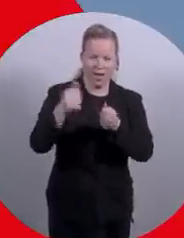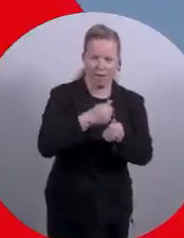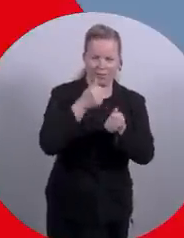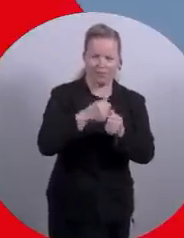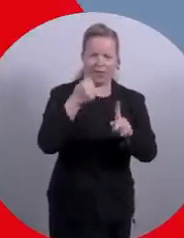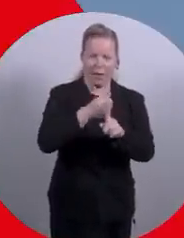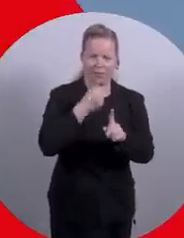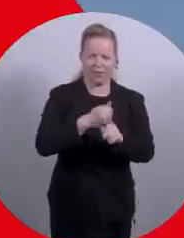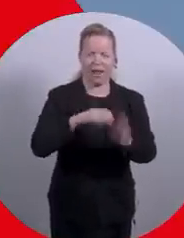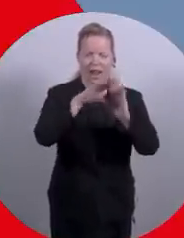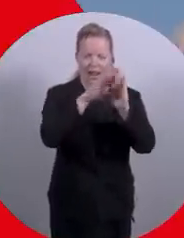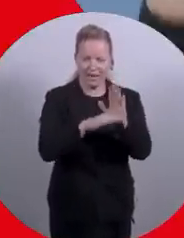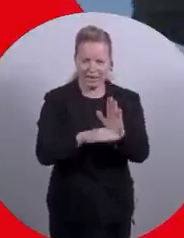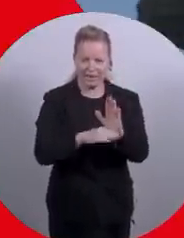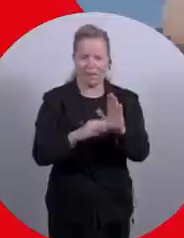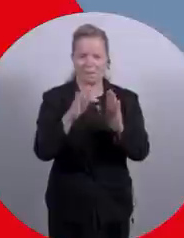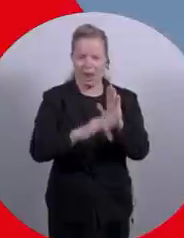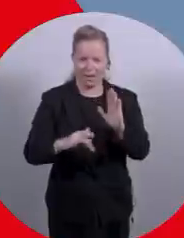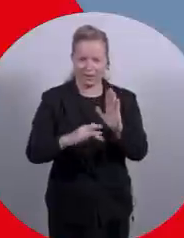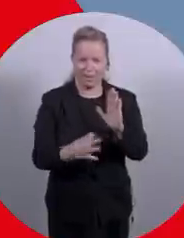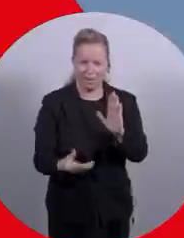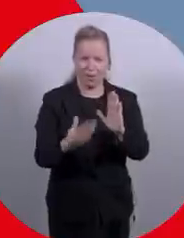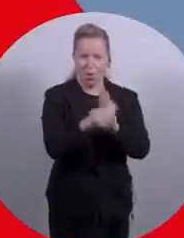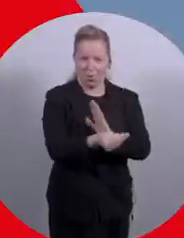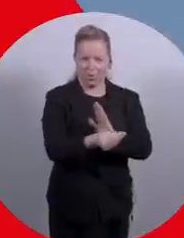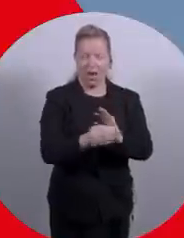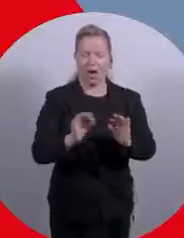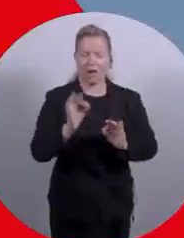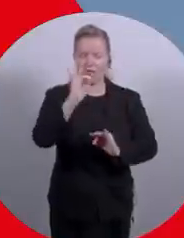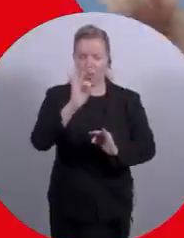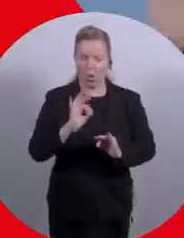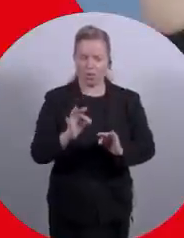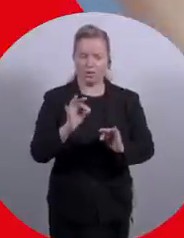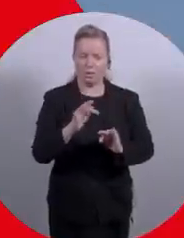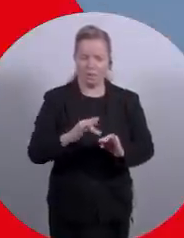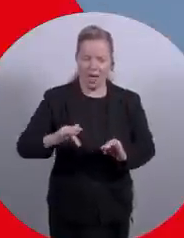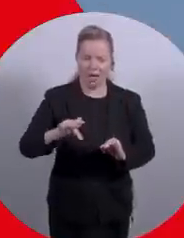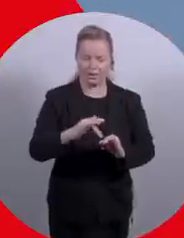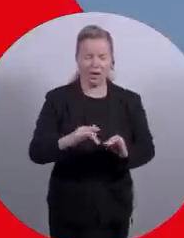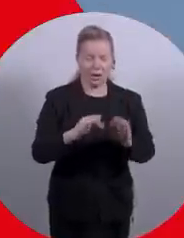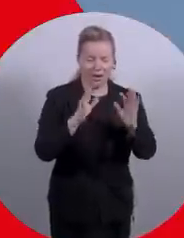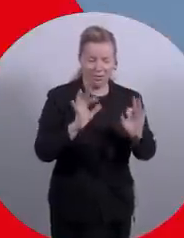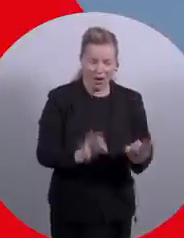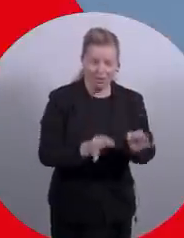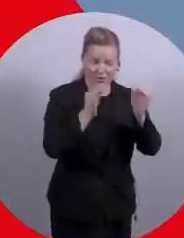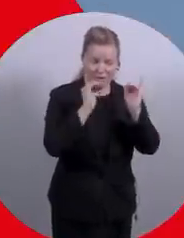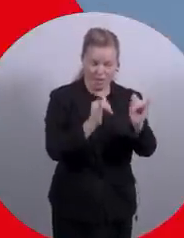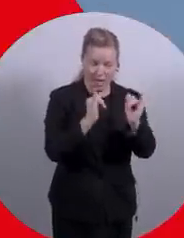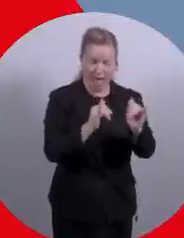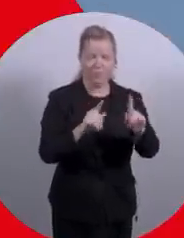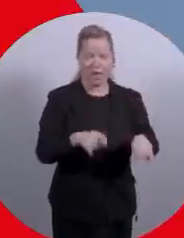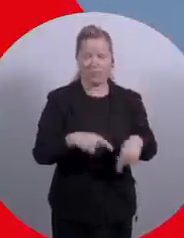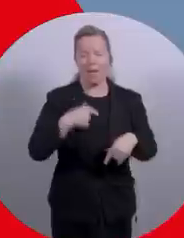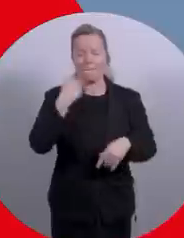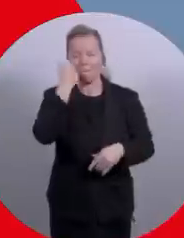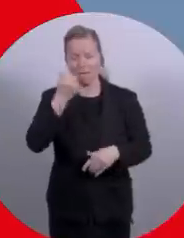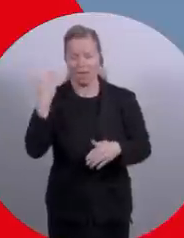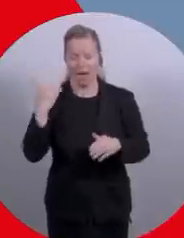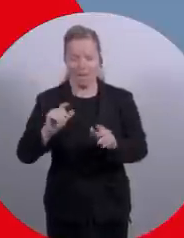und der die Quote da geholfen hat weil sie sofort qualifiziert gewesen wäre aber meiner verhindert haben sonst dass sie eine Listenplatz